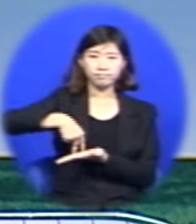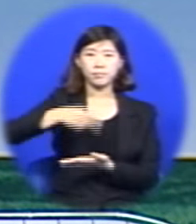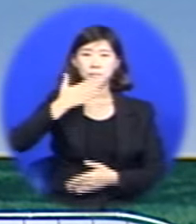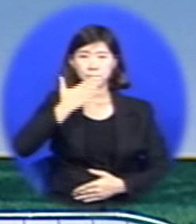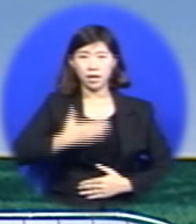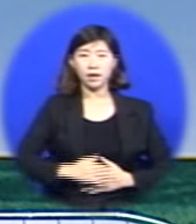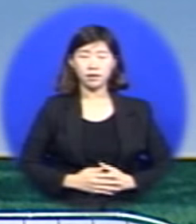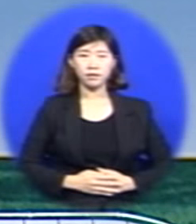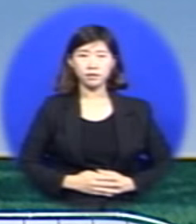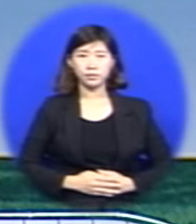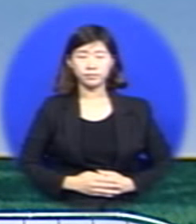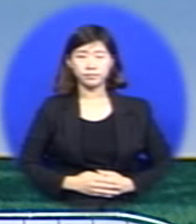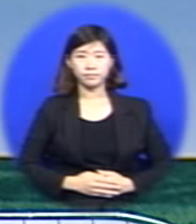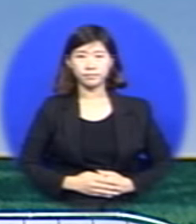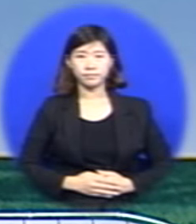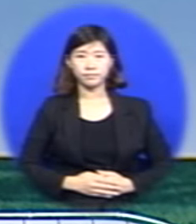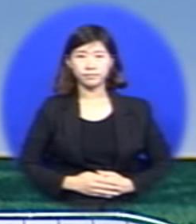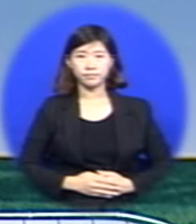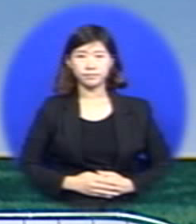그러면 여러분,